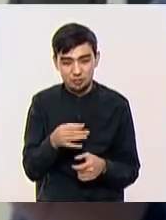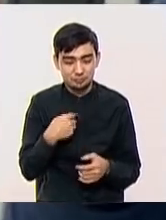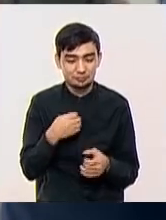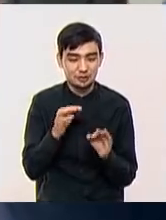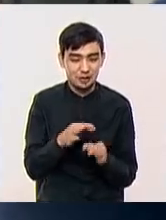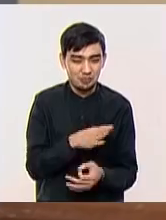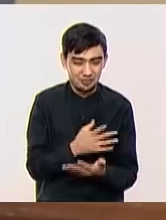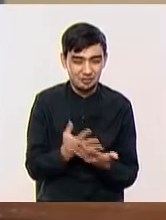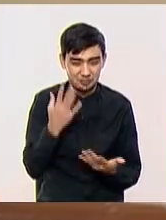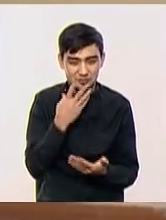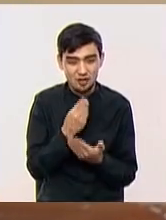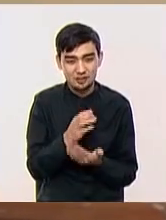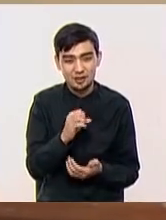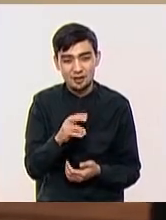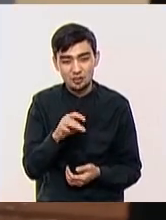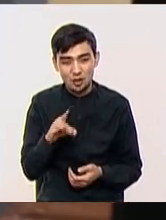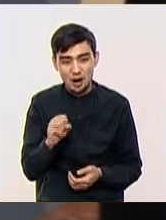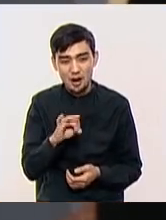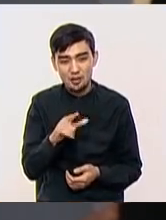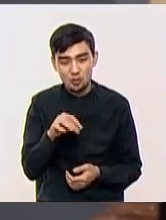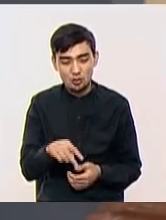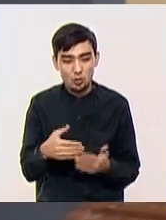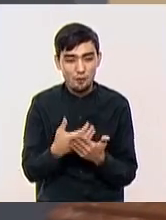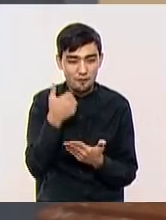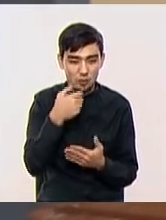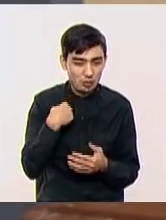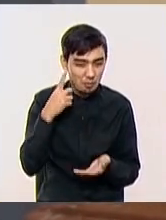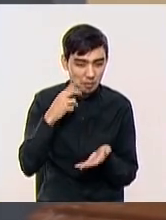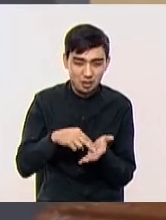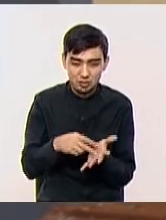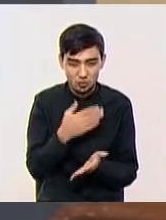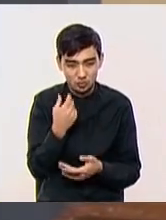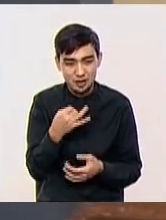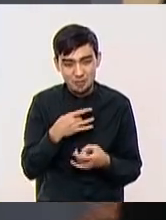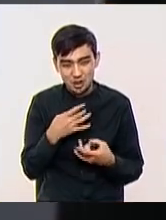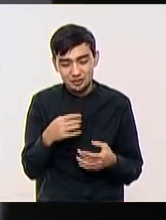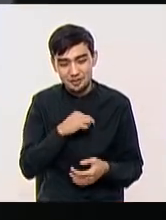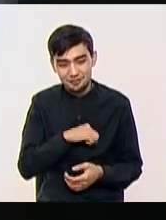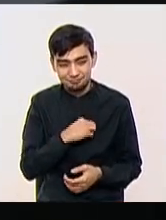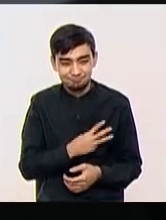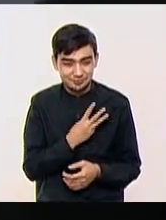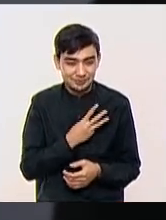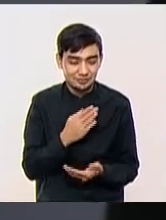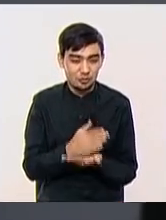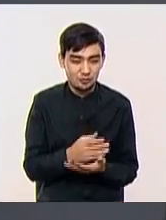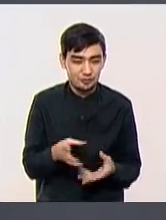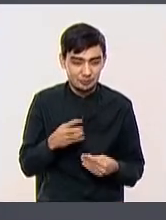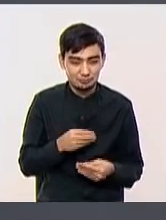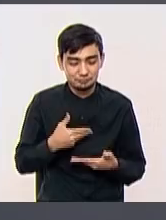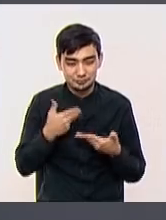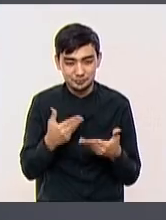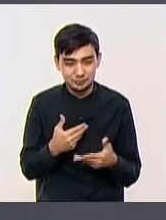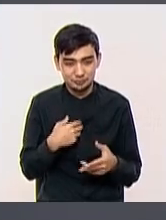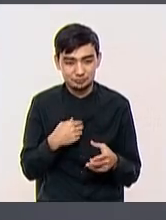жатты. Сенатор Айгүл Қаппарова жаңа жылдық мәзірді әлі жоспарлап үлгермеген, алайда мерекелік көңіл-күйі көтеріңкі болсын деген тілегін